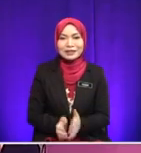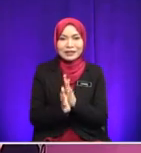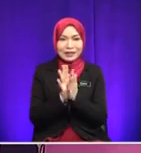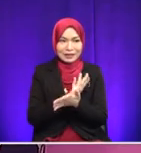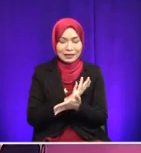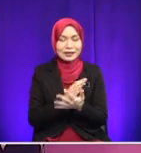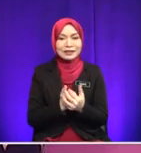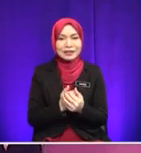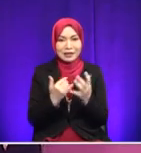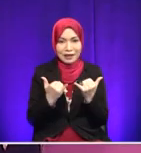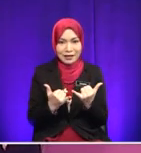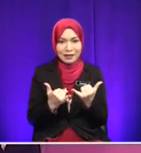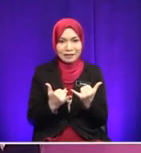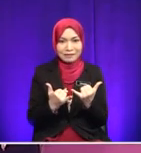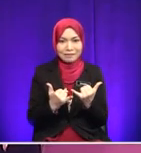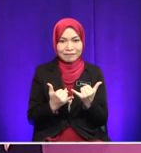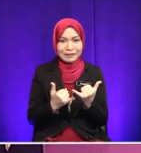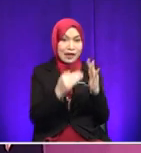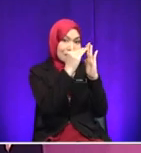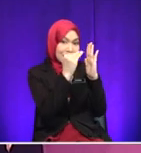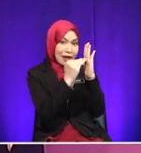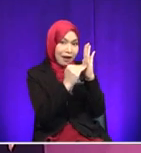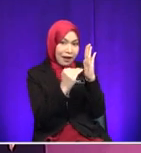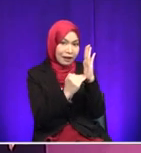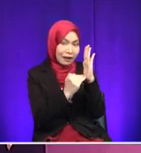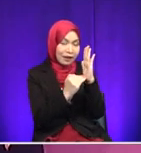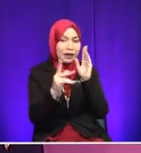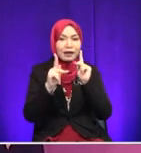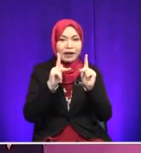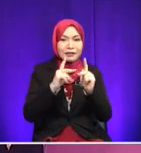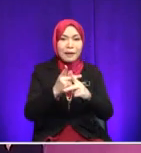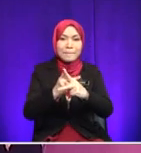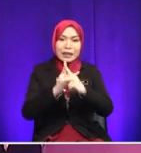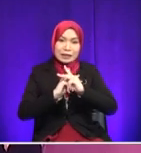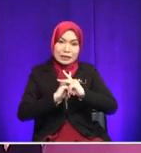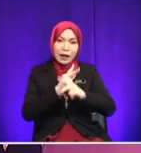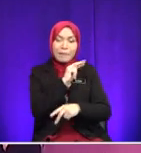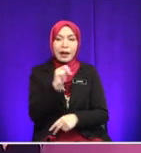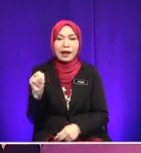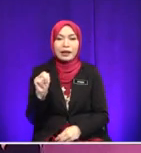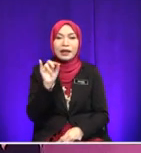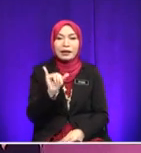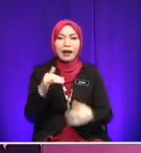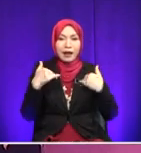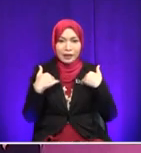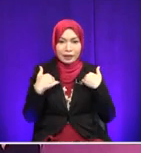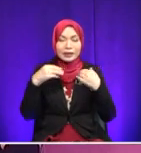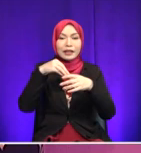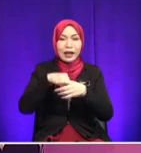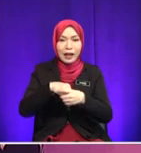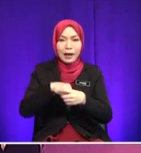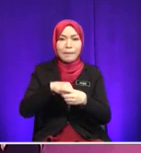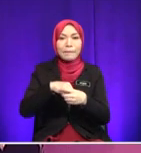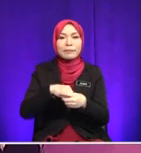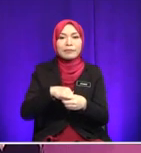tugasan tau. Sila senaraikan kata pinjaman yang terdapat dalam muka surat 44 dan